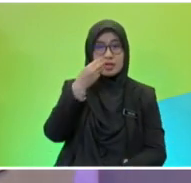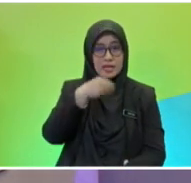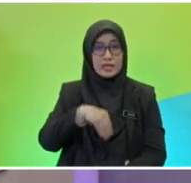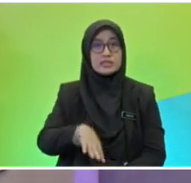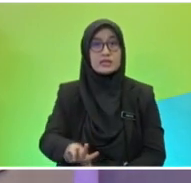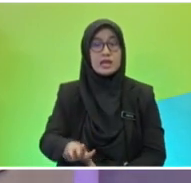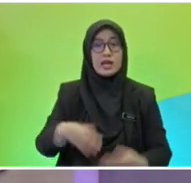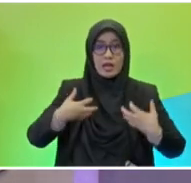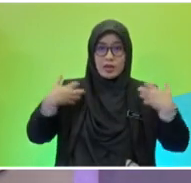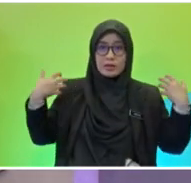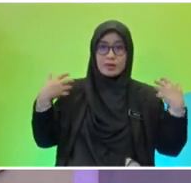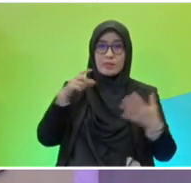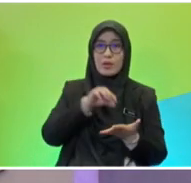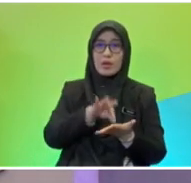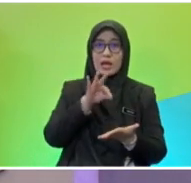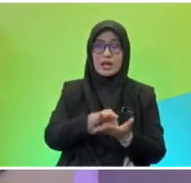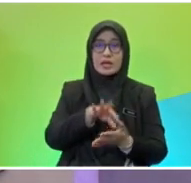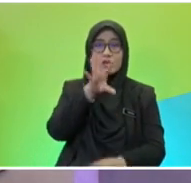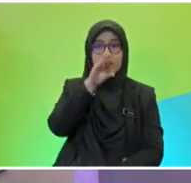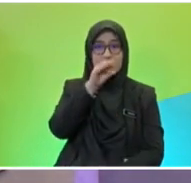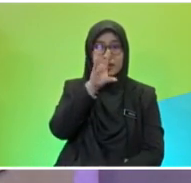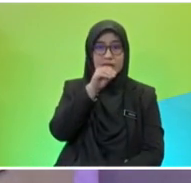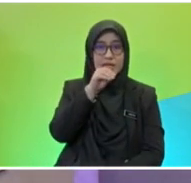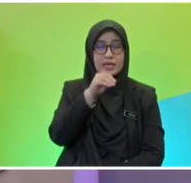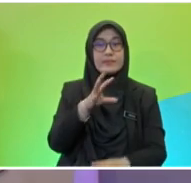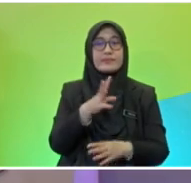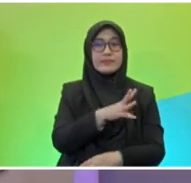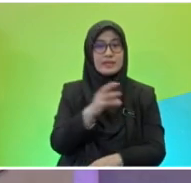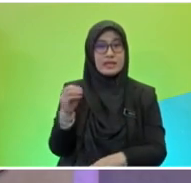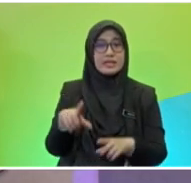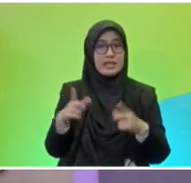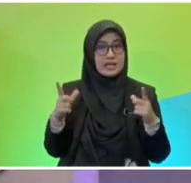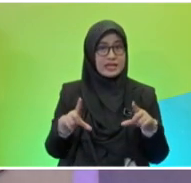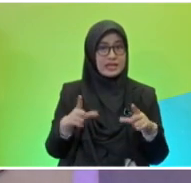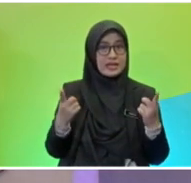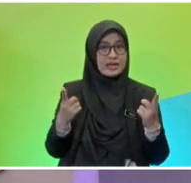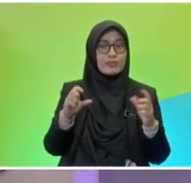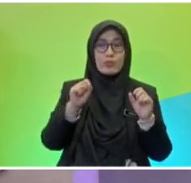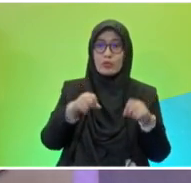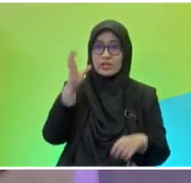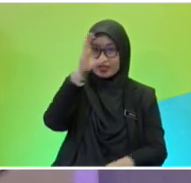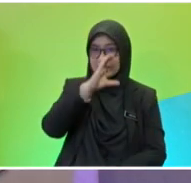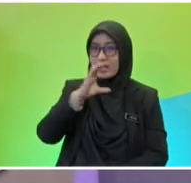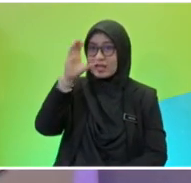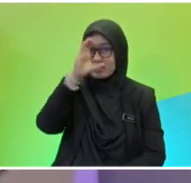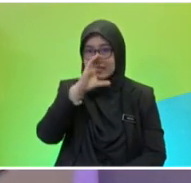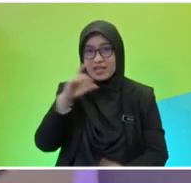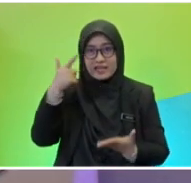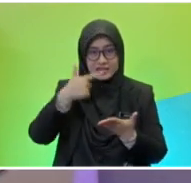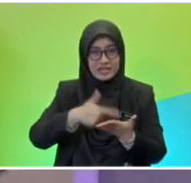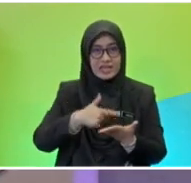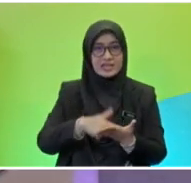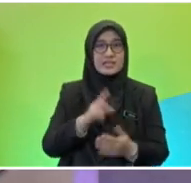badan ayam, tubuh badan itik. Yang lain kita bolehlah teroka sendiri, ya. Okey, lepas tu kita dah pun